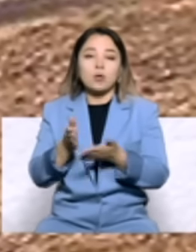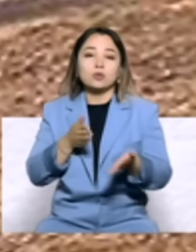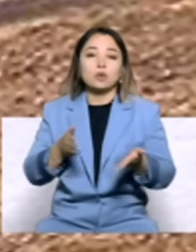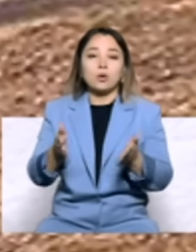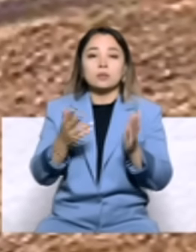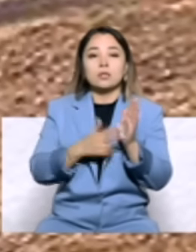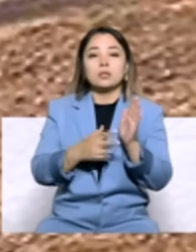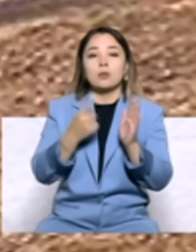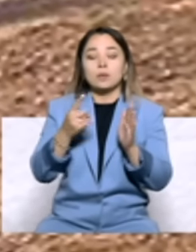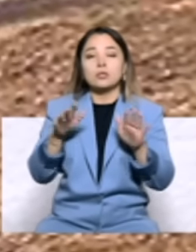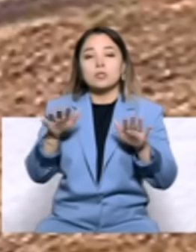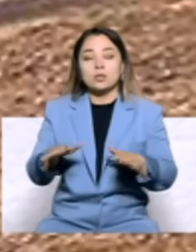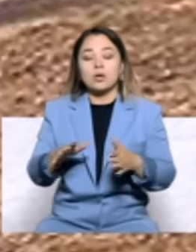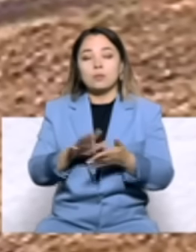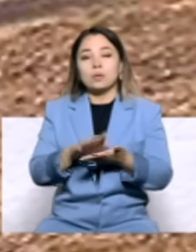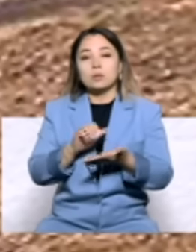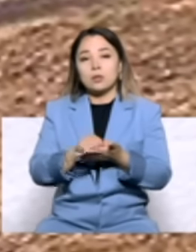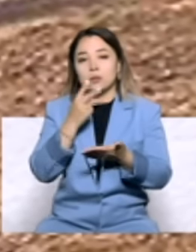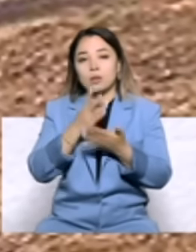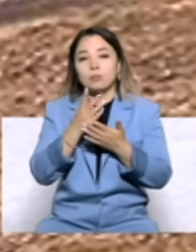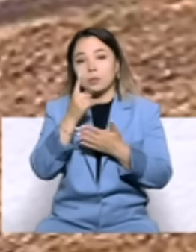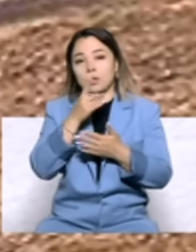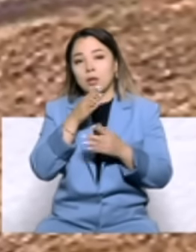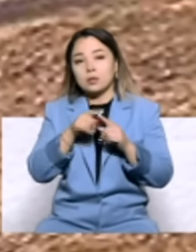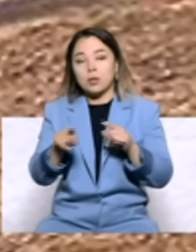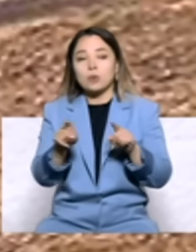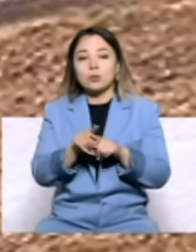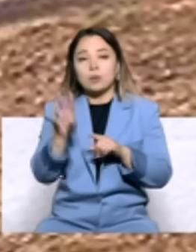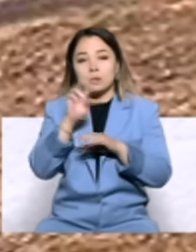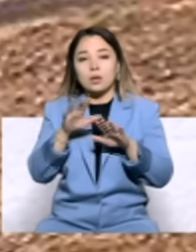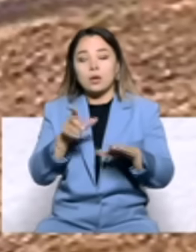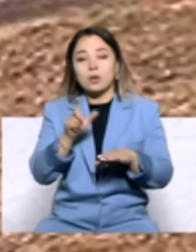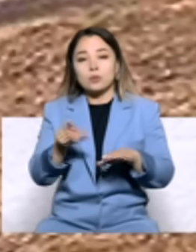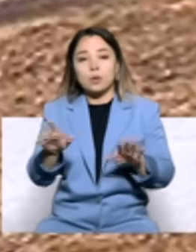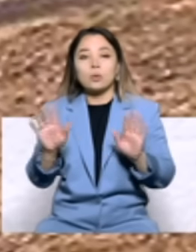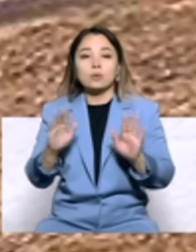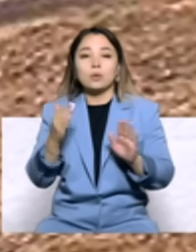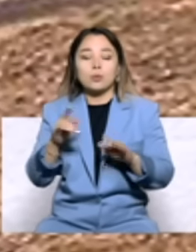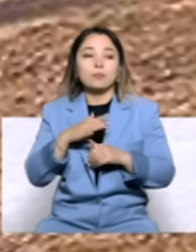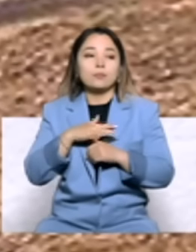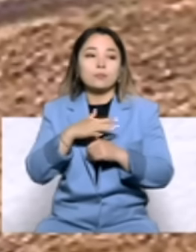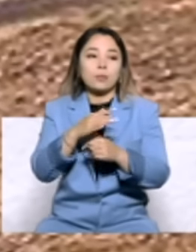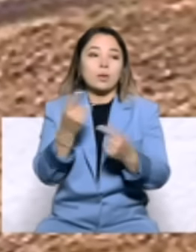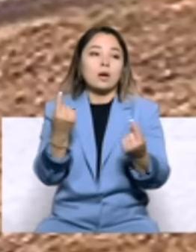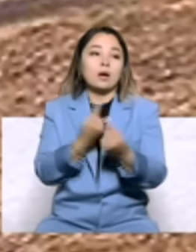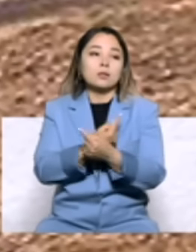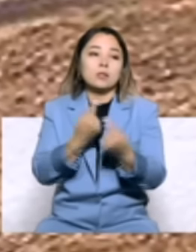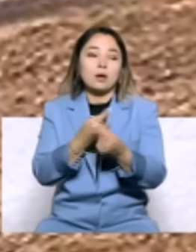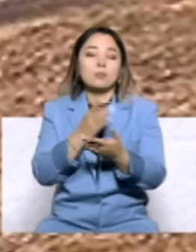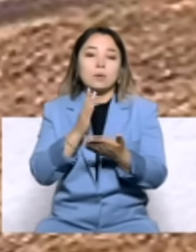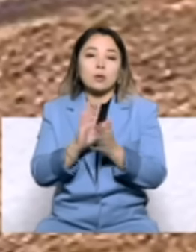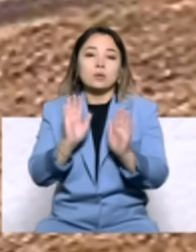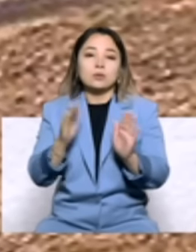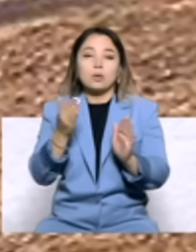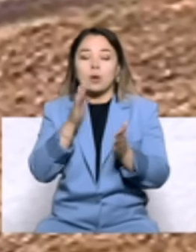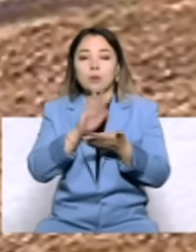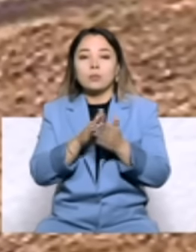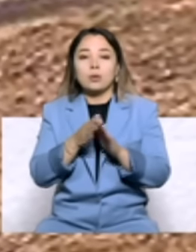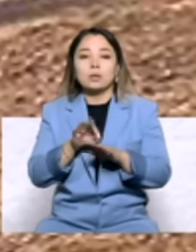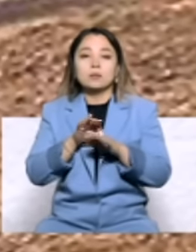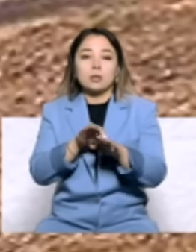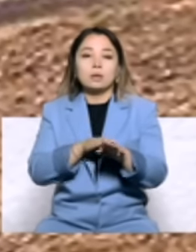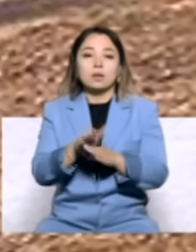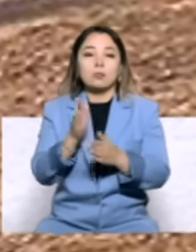81 жерден бұзылған. Бұл өңірде бір ай бойы елді мекендерге жұртшылық тек тікұшақпен қатынады. Кейін уақытша өткелдер